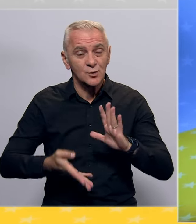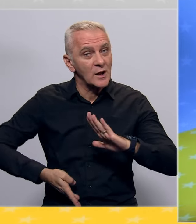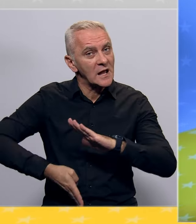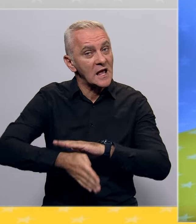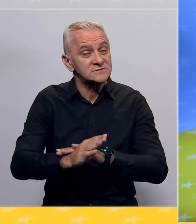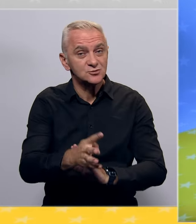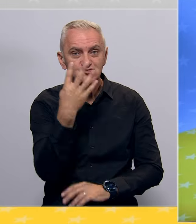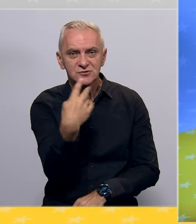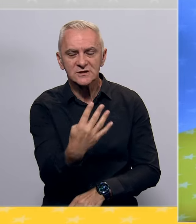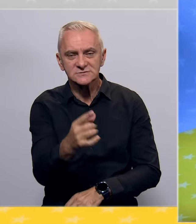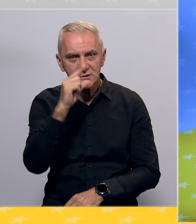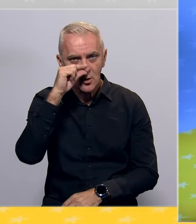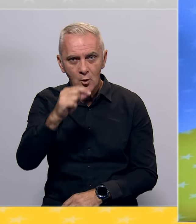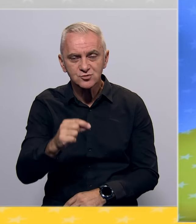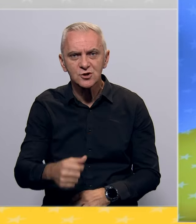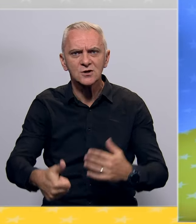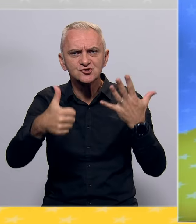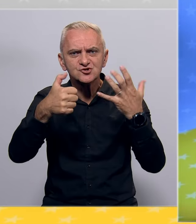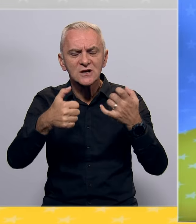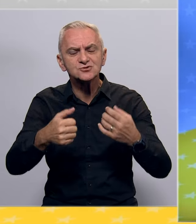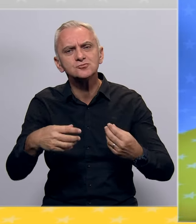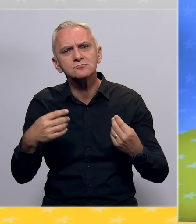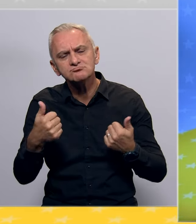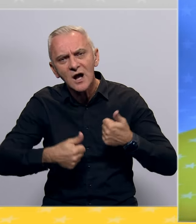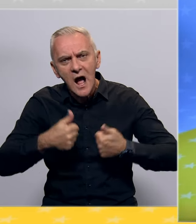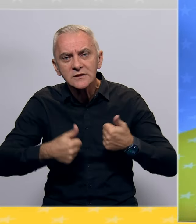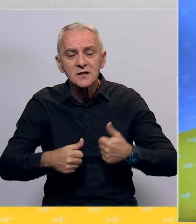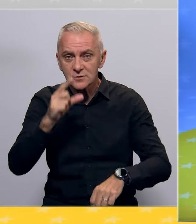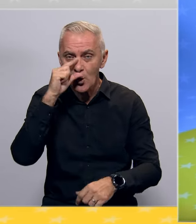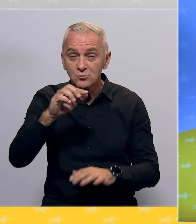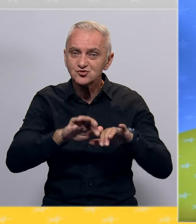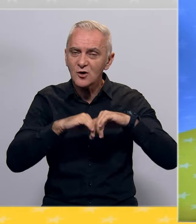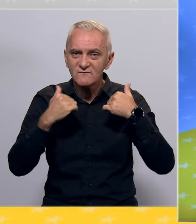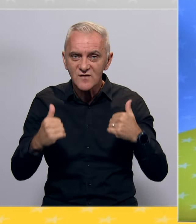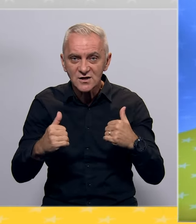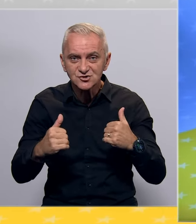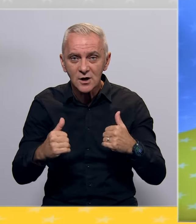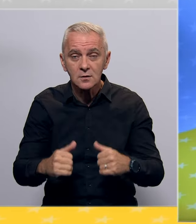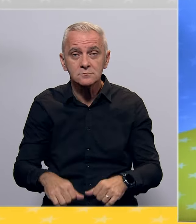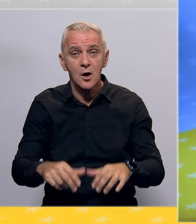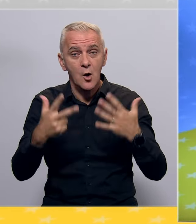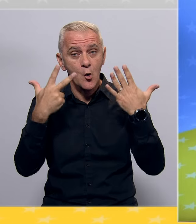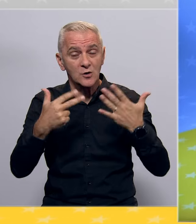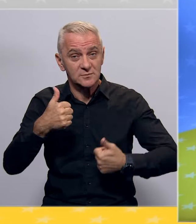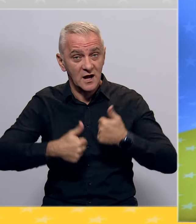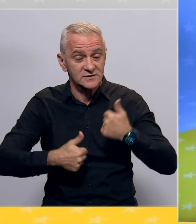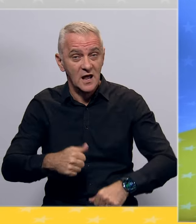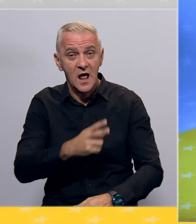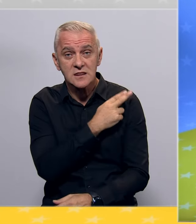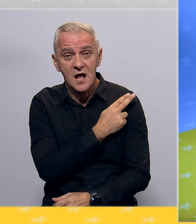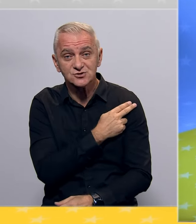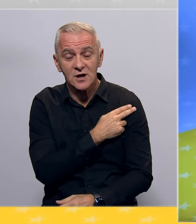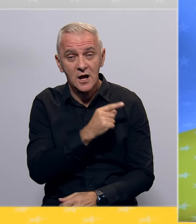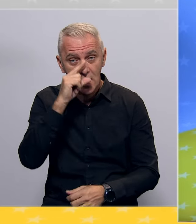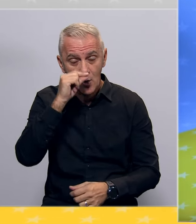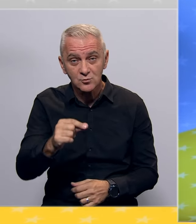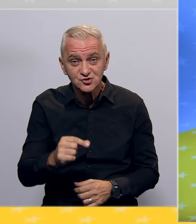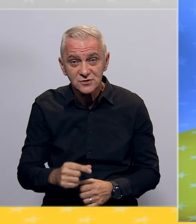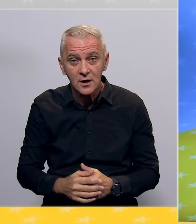u 40 općina sa 600 i nešto kandidata za općinska vijeća, sa 8 kandidata za načelnike